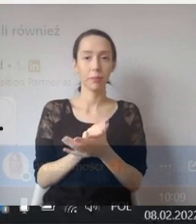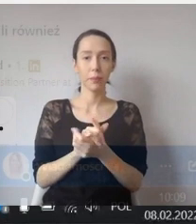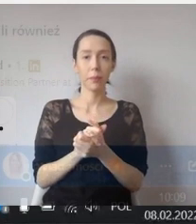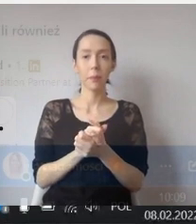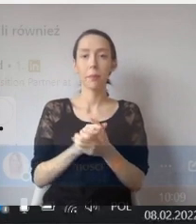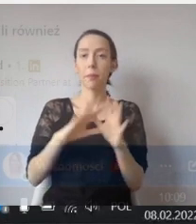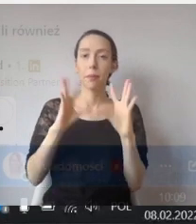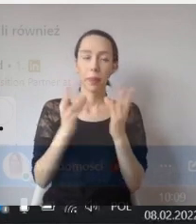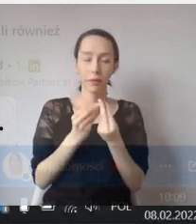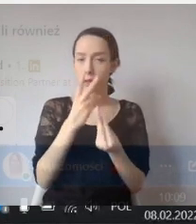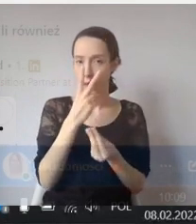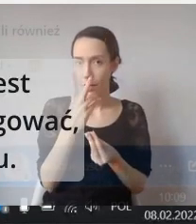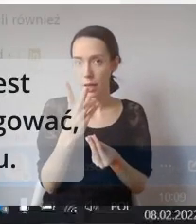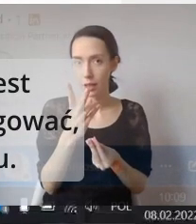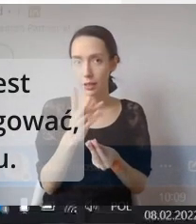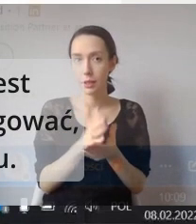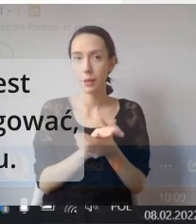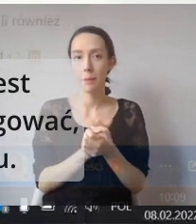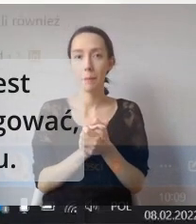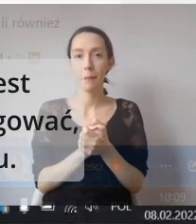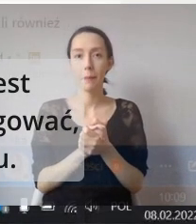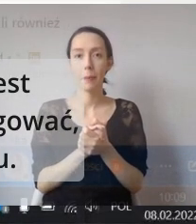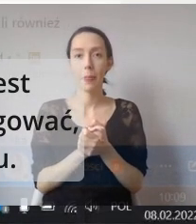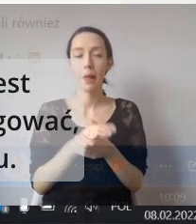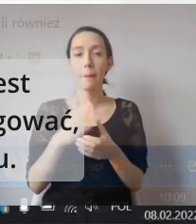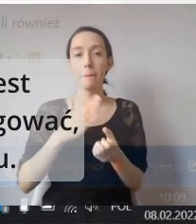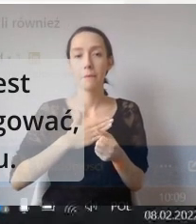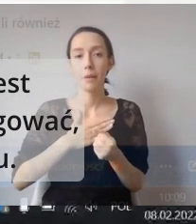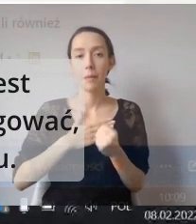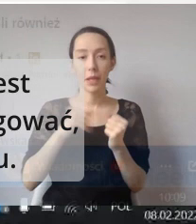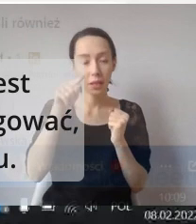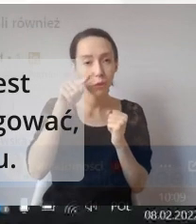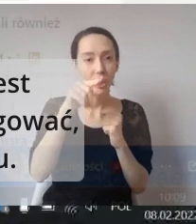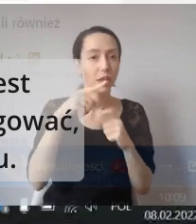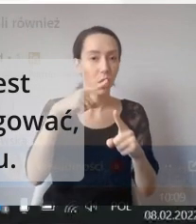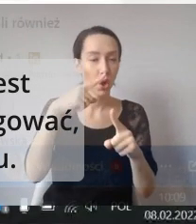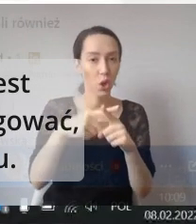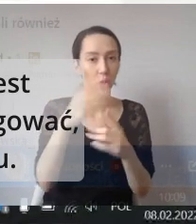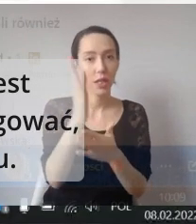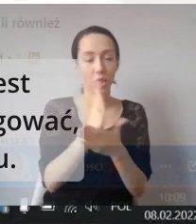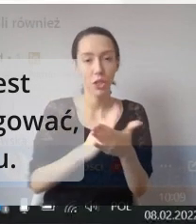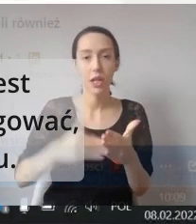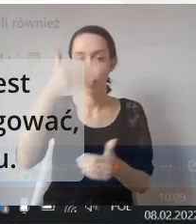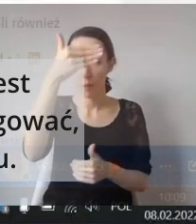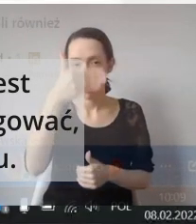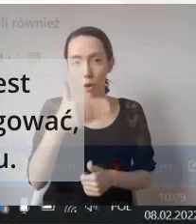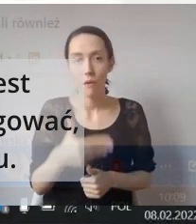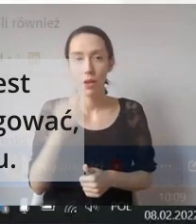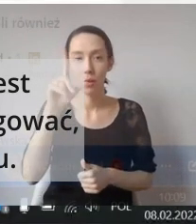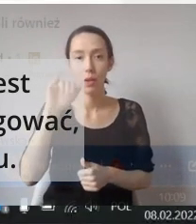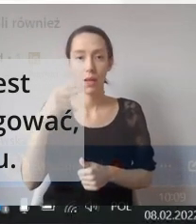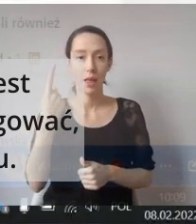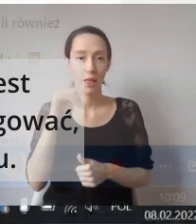tutaj wszystko widać. Także mamy taki przycisk dodaj część w profilu, który jest tak naprawdę